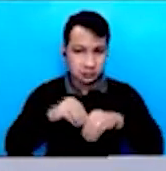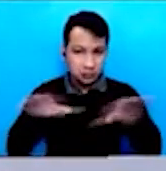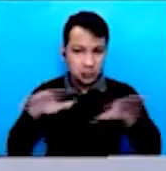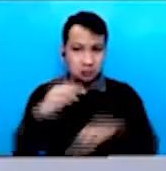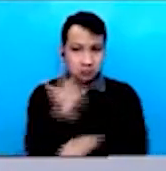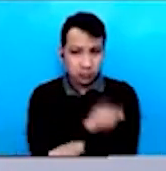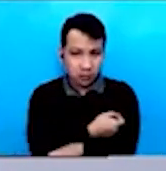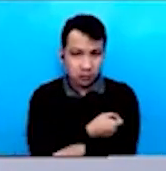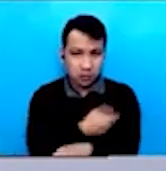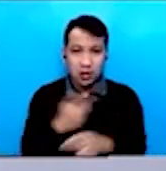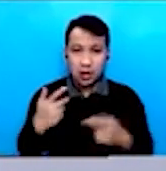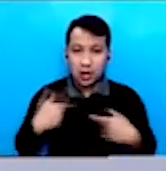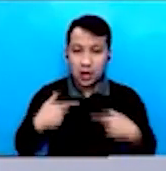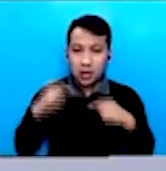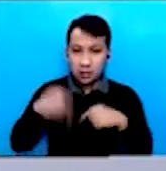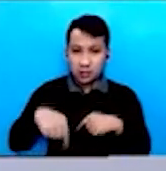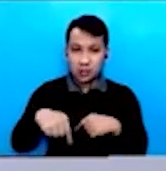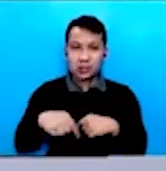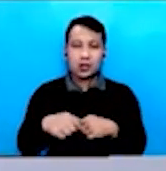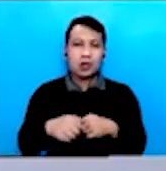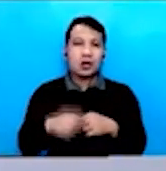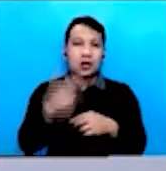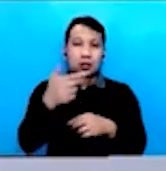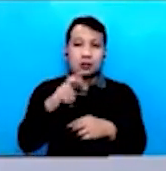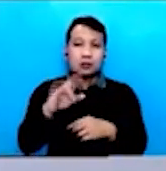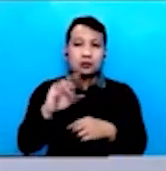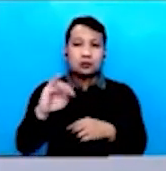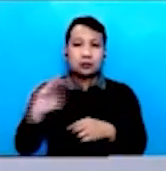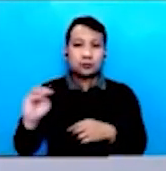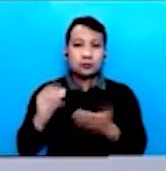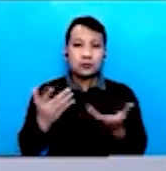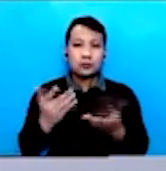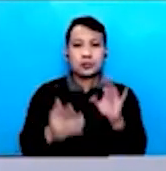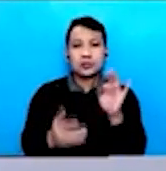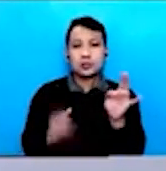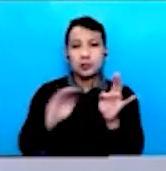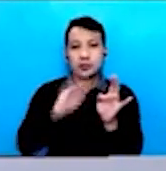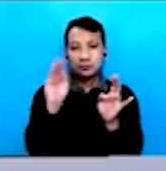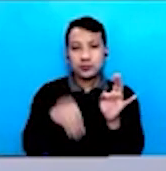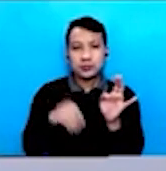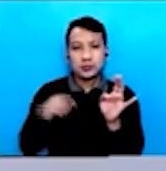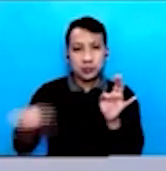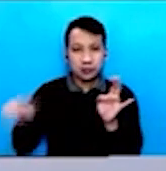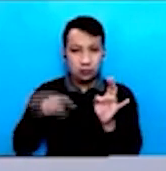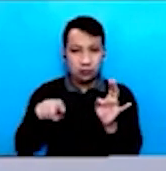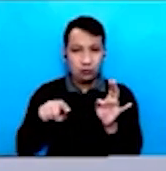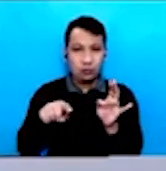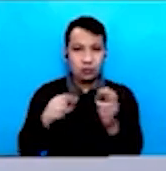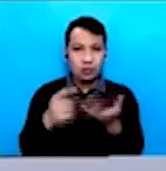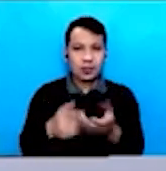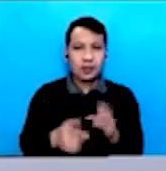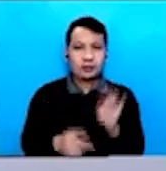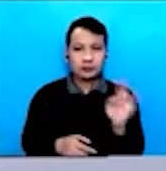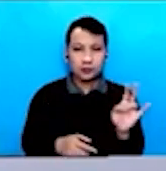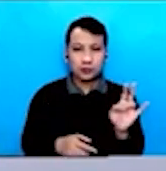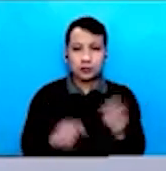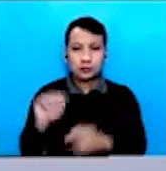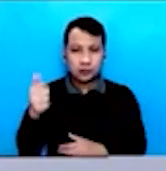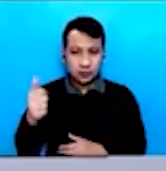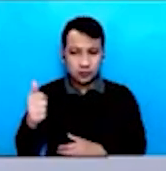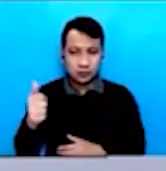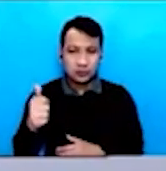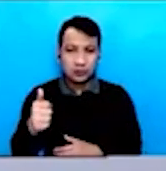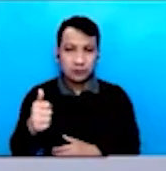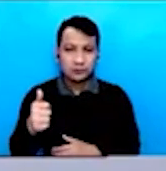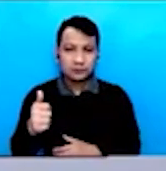herd immunity na ang isang populasyon kapag nasa 70% na ang bakunado o 7 sa 10 ang nakamay vaccine